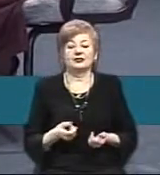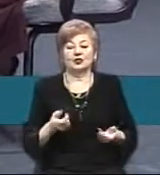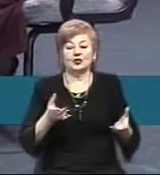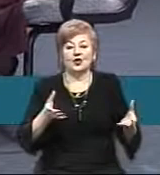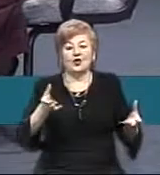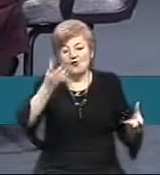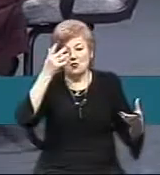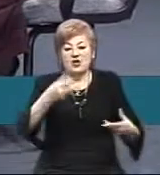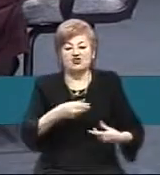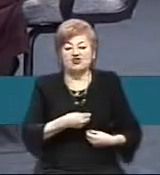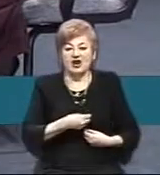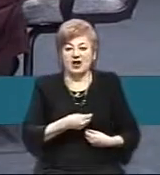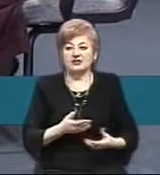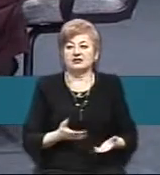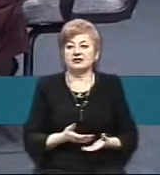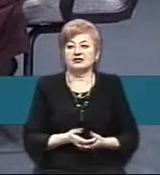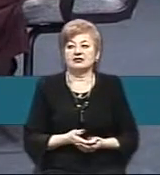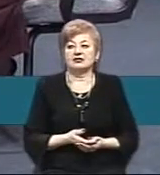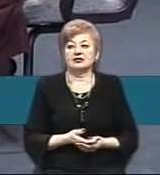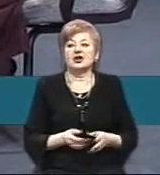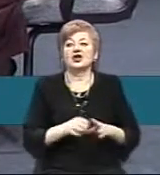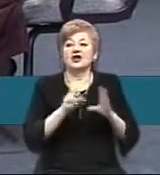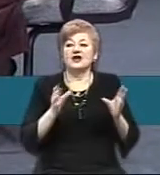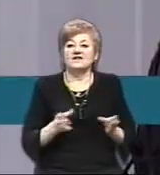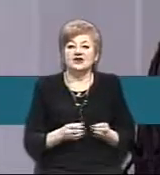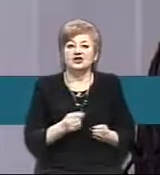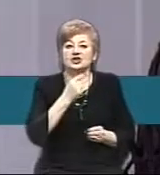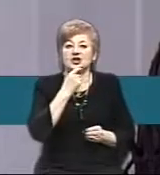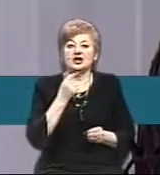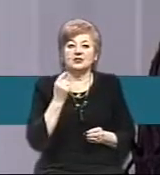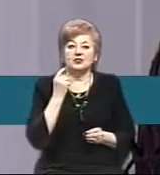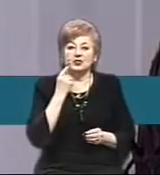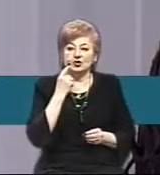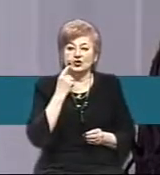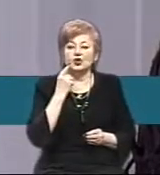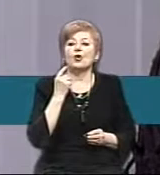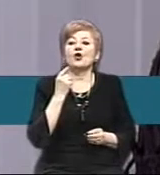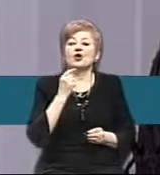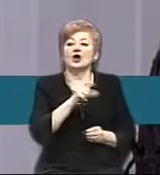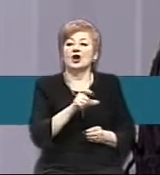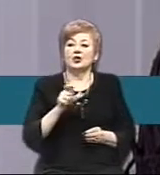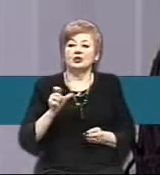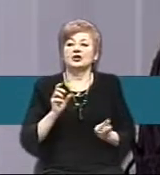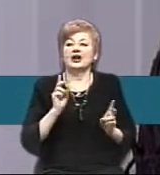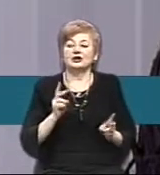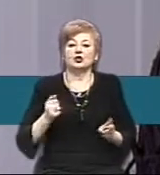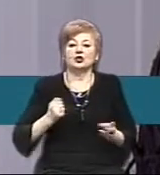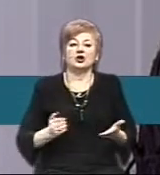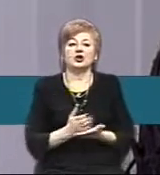вражень, так. І взагалі багато чоловіків, які служать